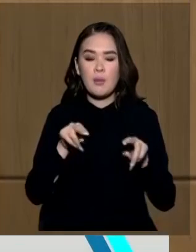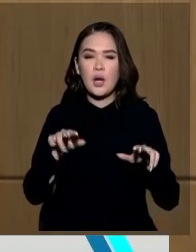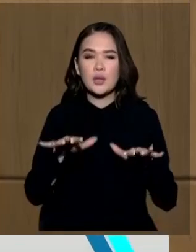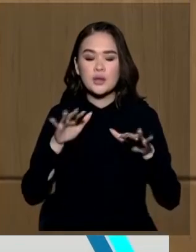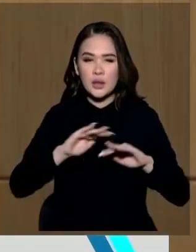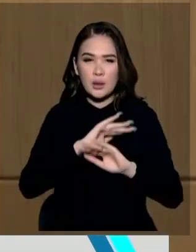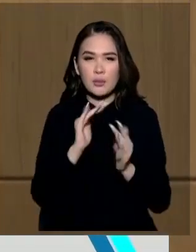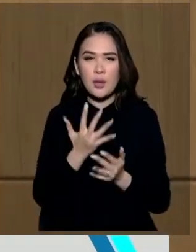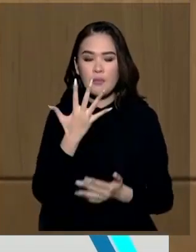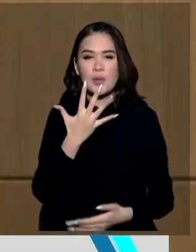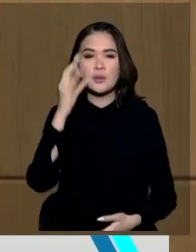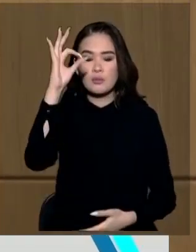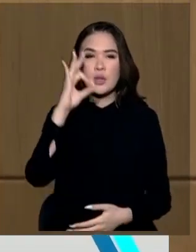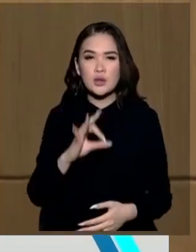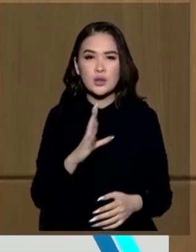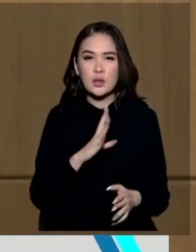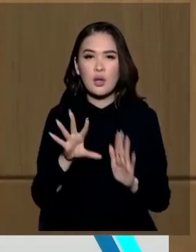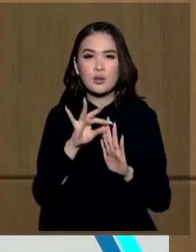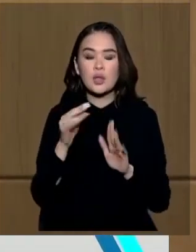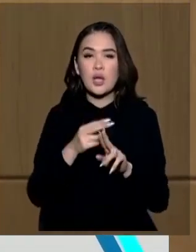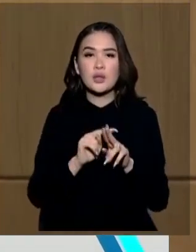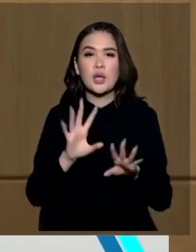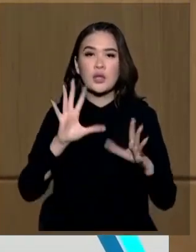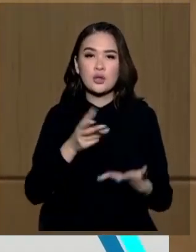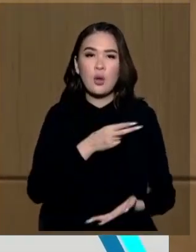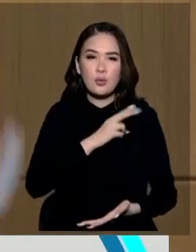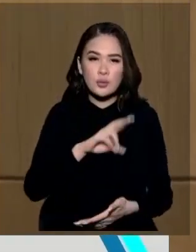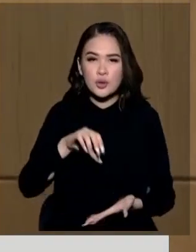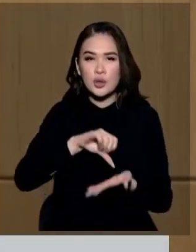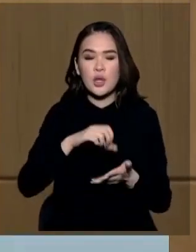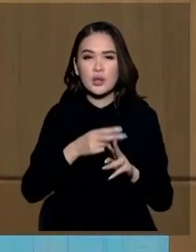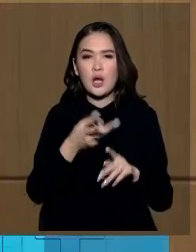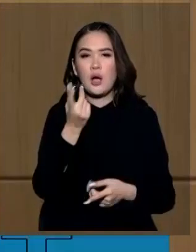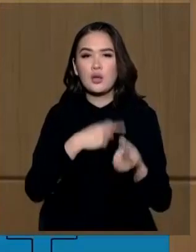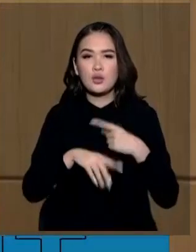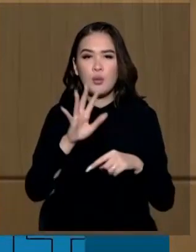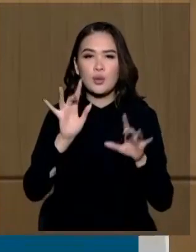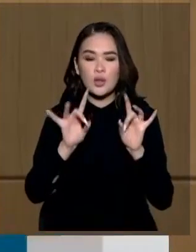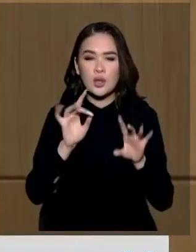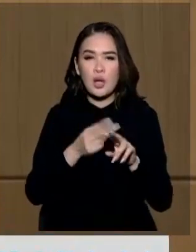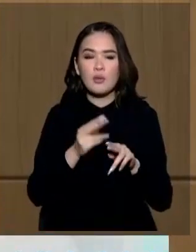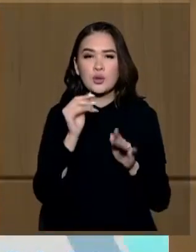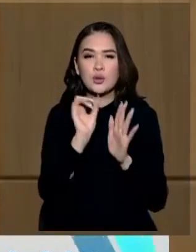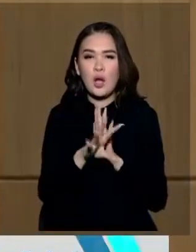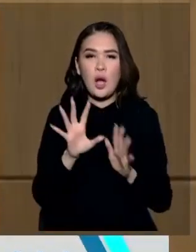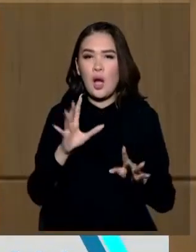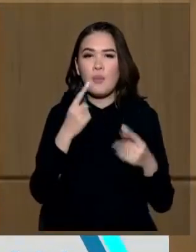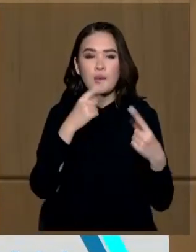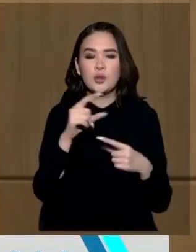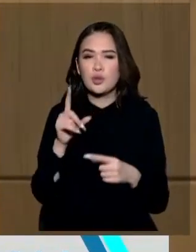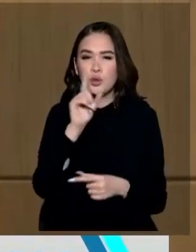еңкем дегенде 5% дауысқа ие болса, немесе кандидат қайтыс болған жағдайда жарна кері қайтарылады. Ал басқа жағдайда сайлау жарнасы қайтарылмайды